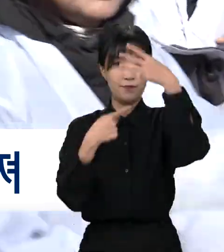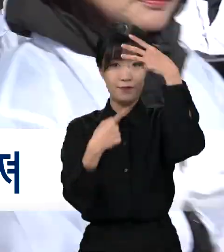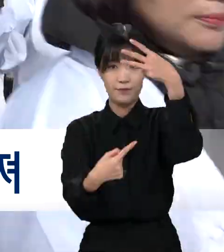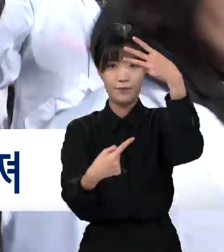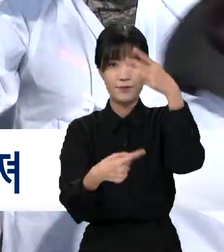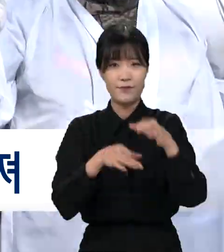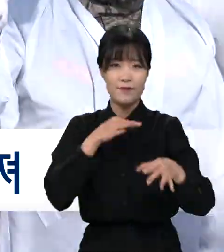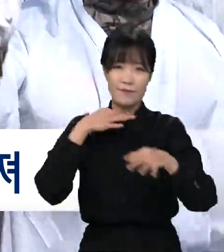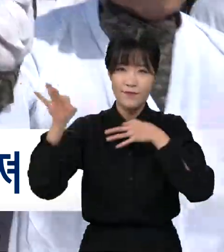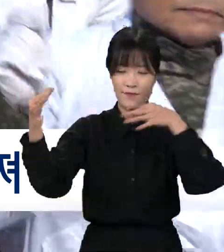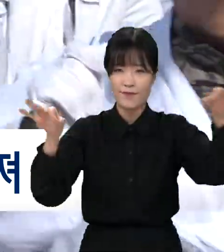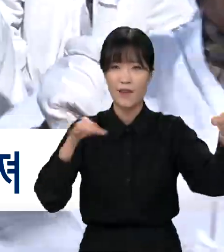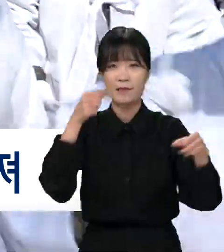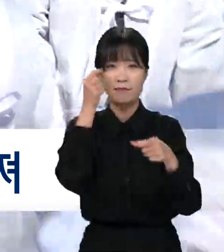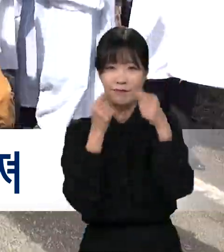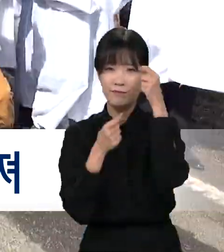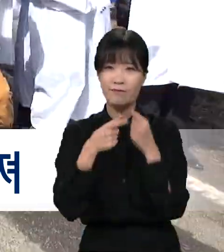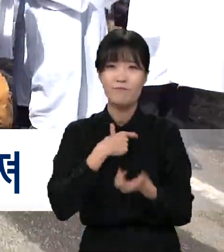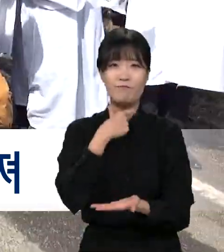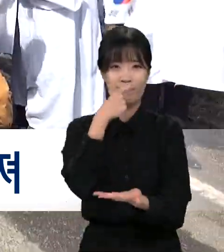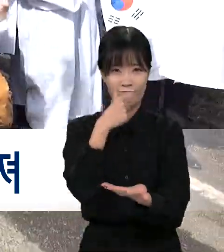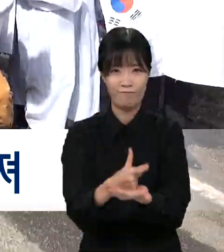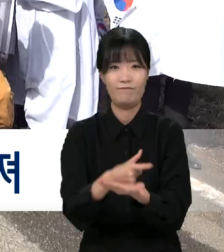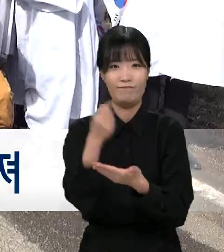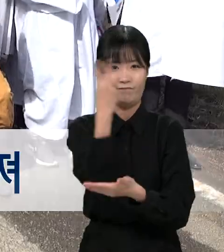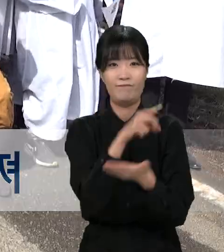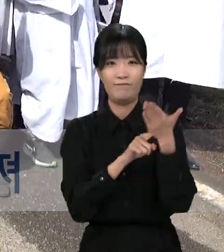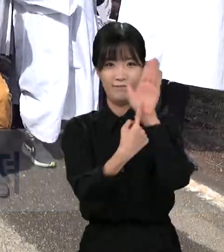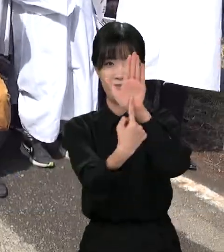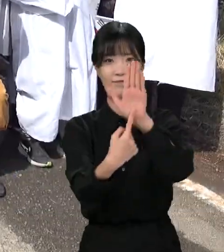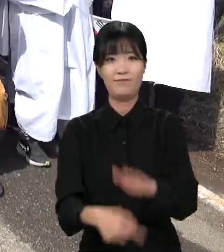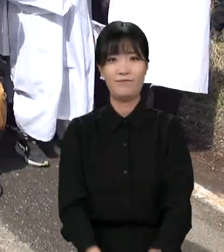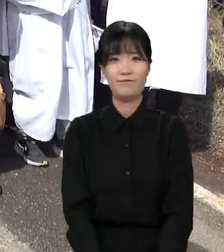10년전 삼일운동의 함성과 감동을